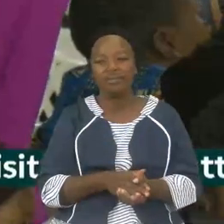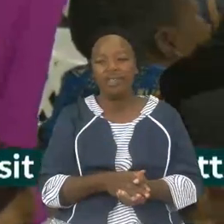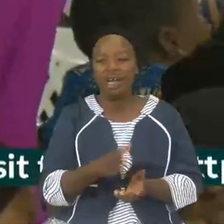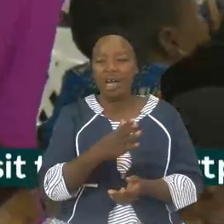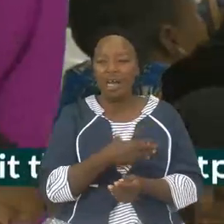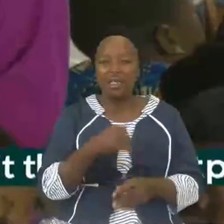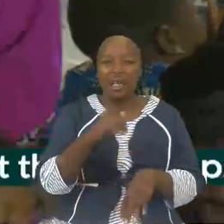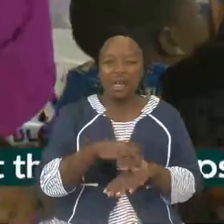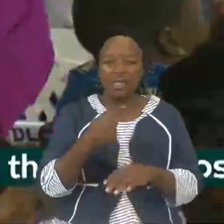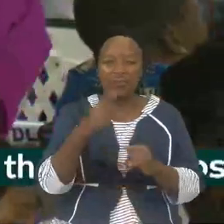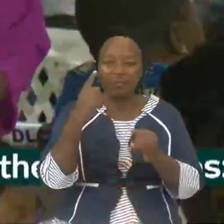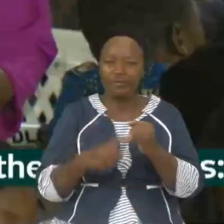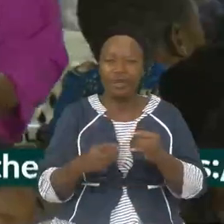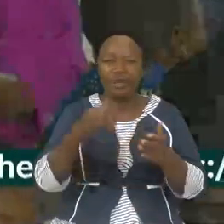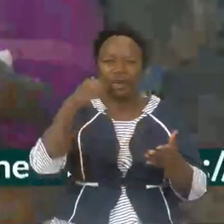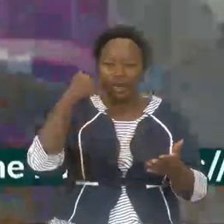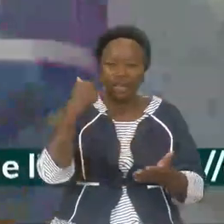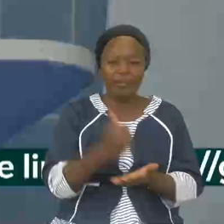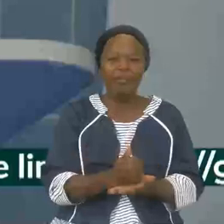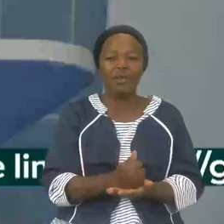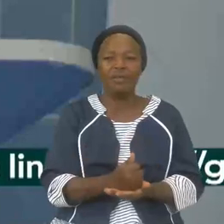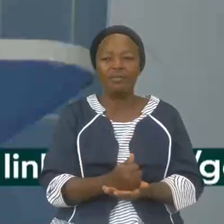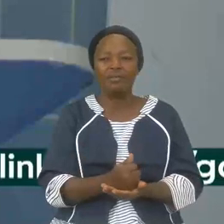ce soir. Au dernier amen,